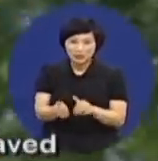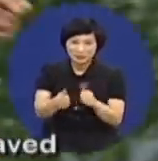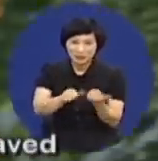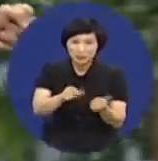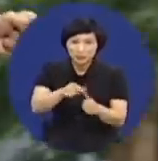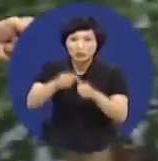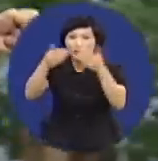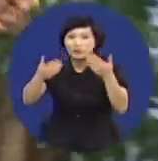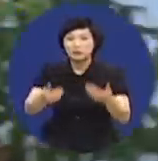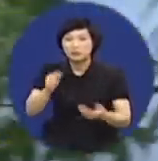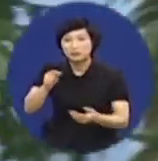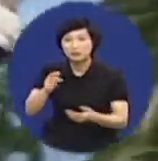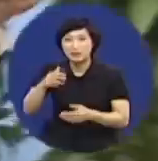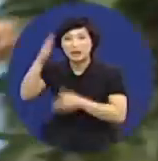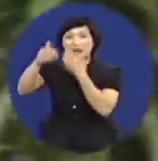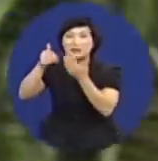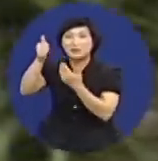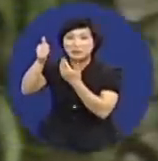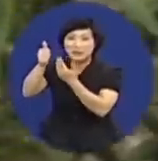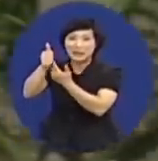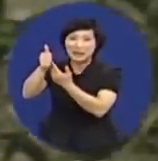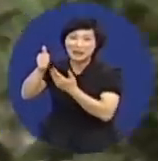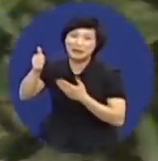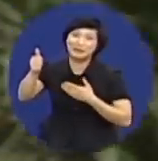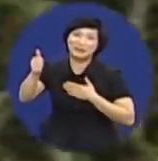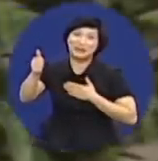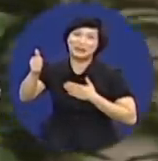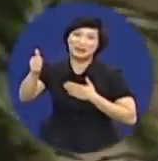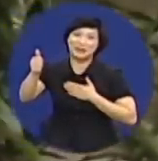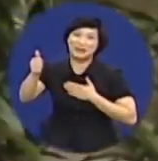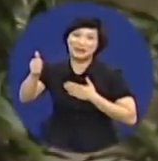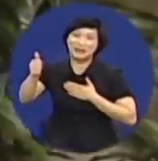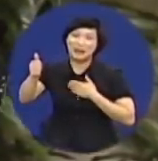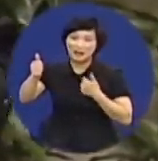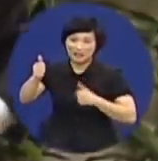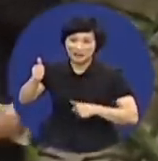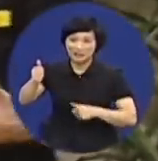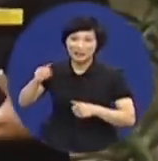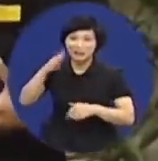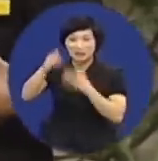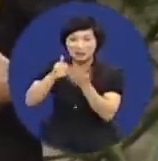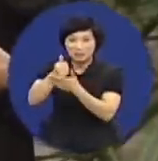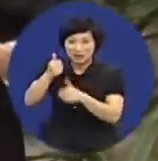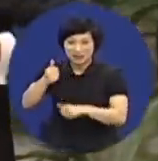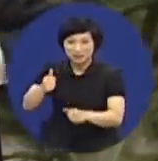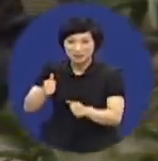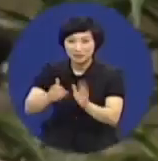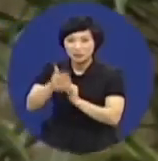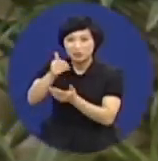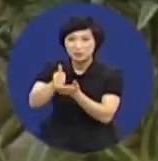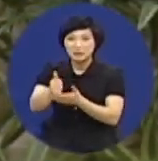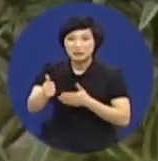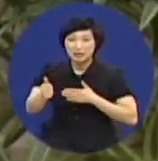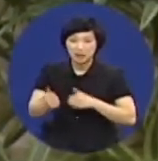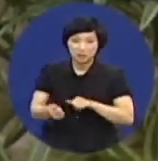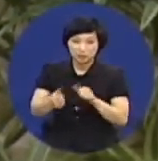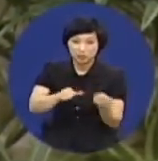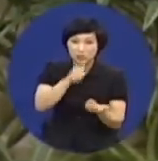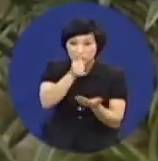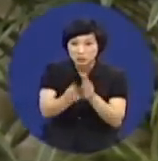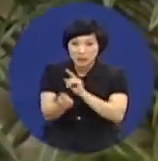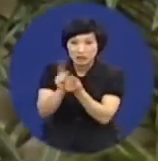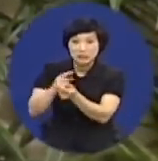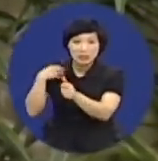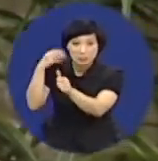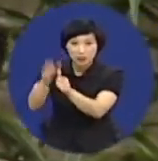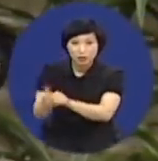死から救ってくださった父なる神様の前で、御子を通して私の罪をあがなわ